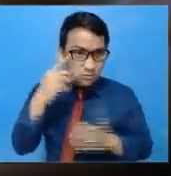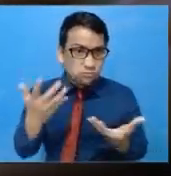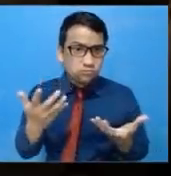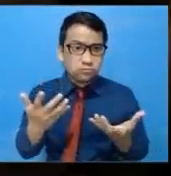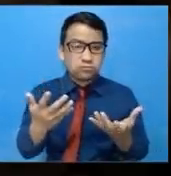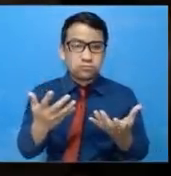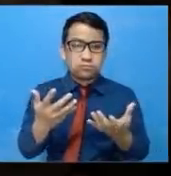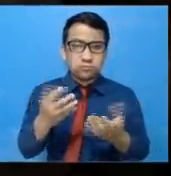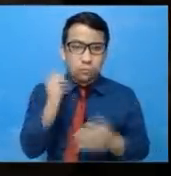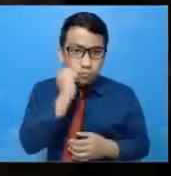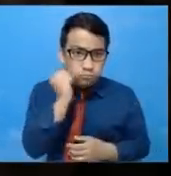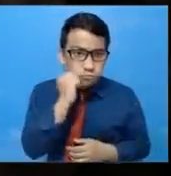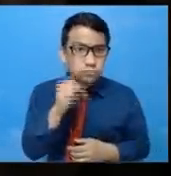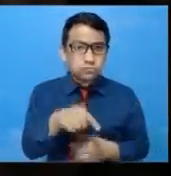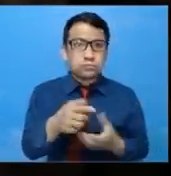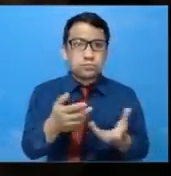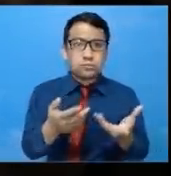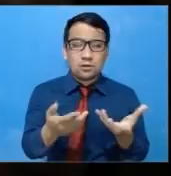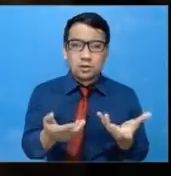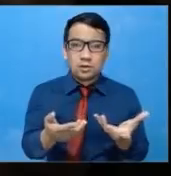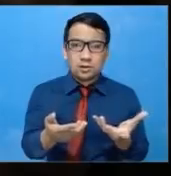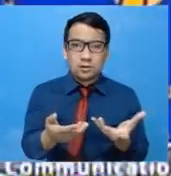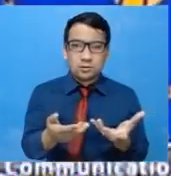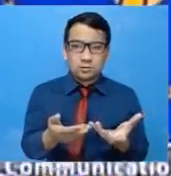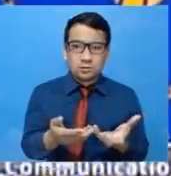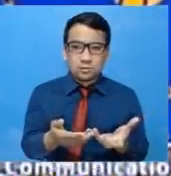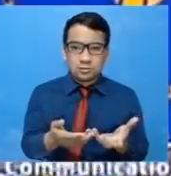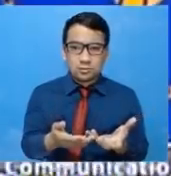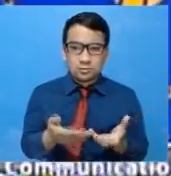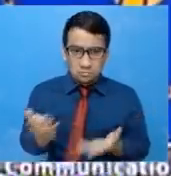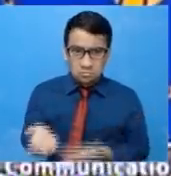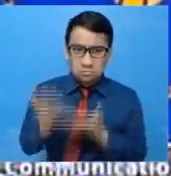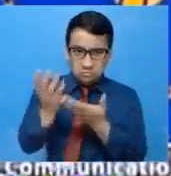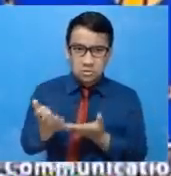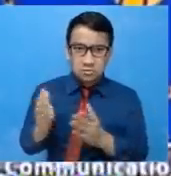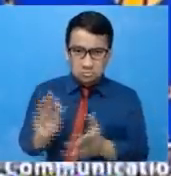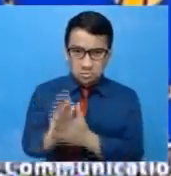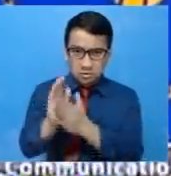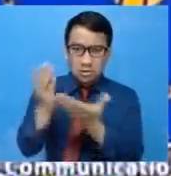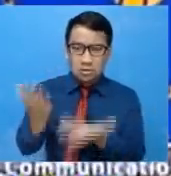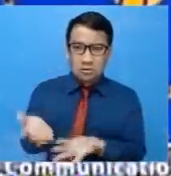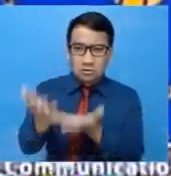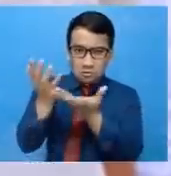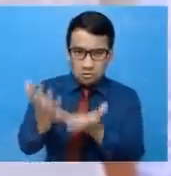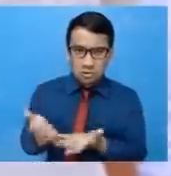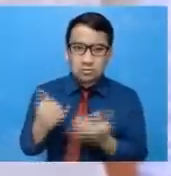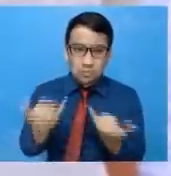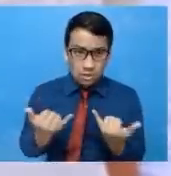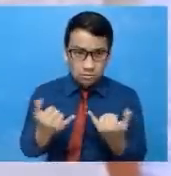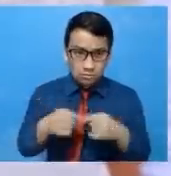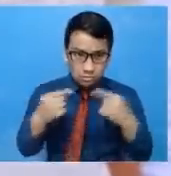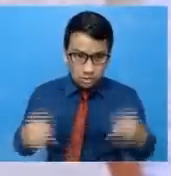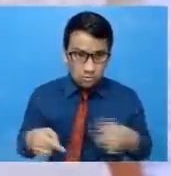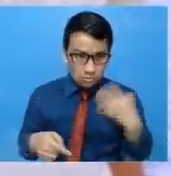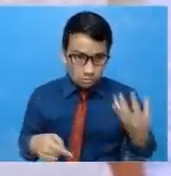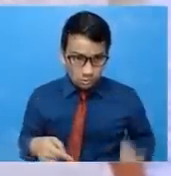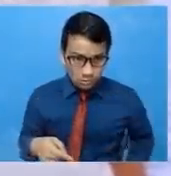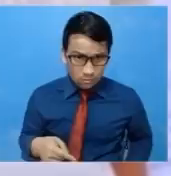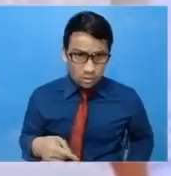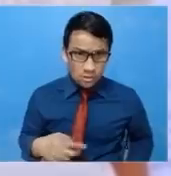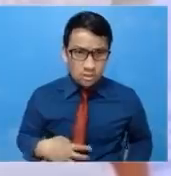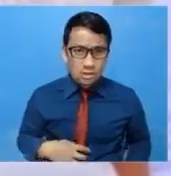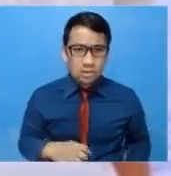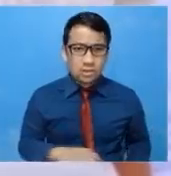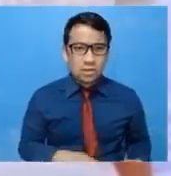ka praises ng praises sa akin. Tapos ngayon sabihin mo, corrupt. Kung meron man daw mga opisyal